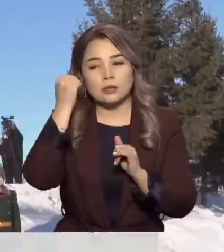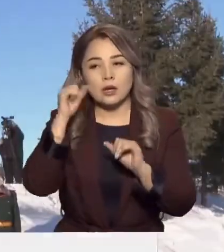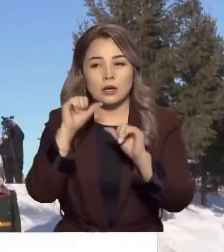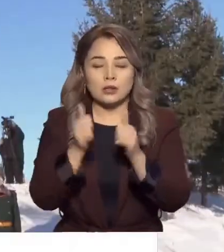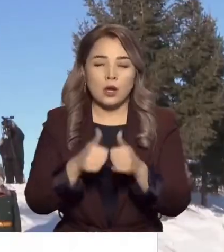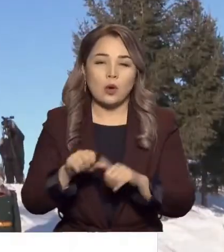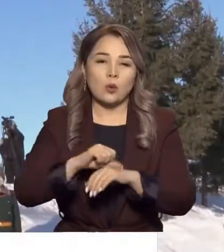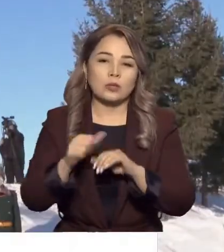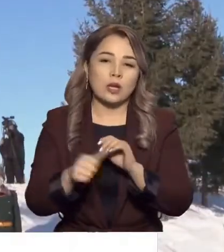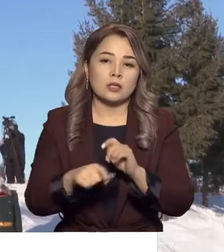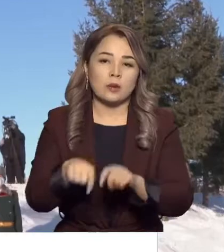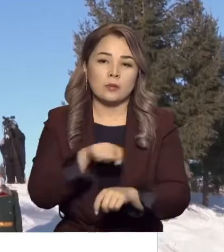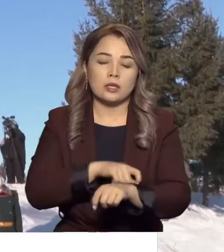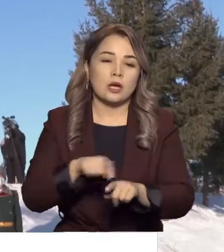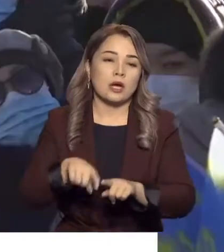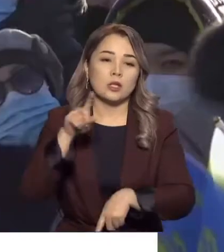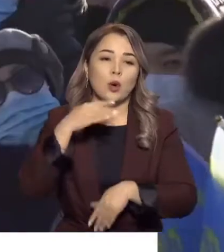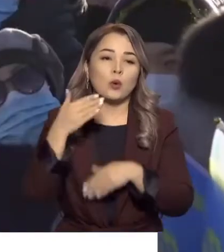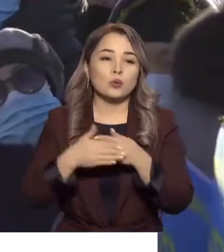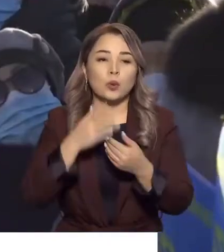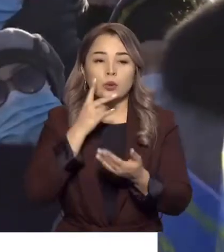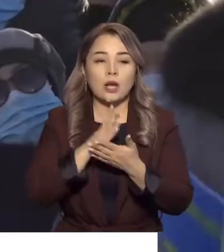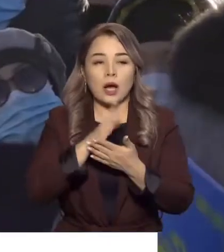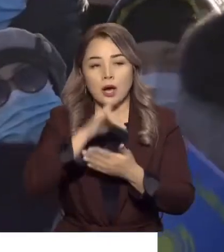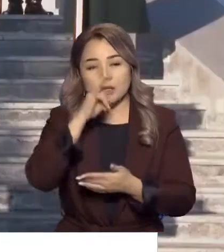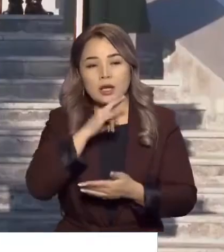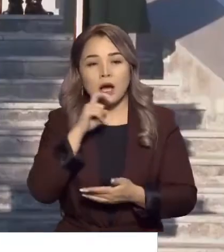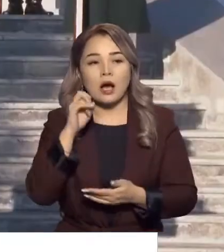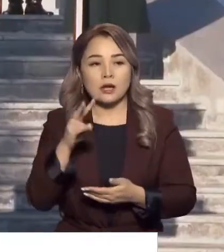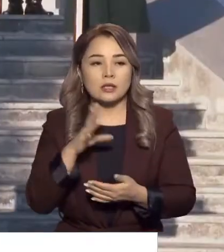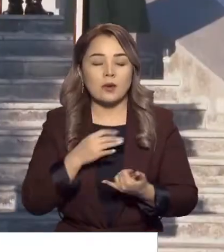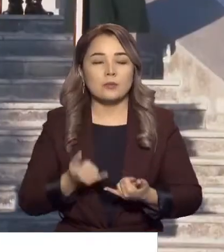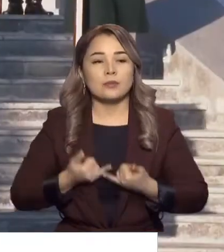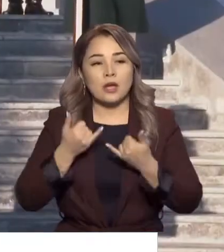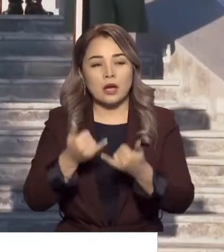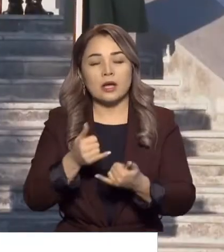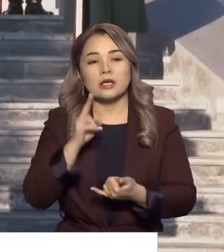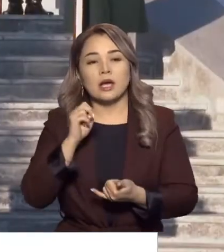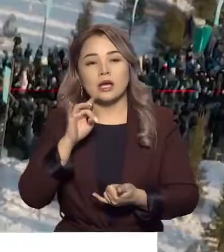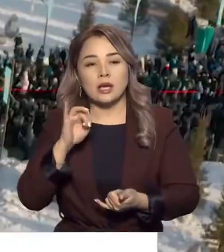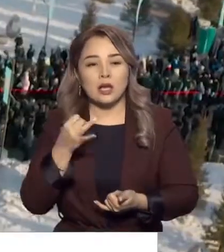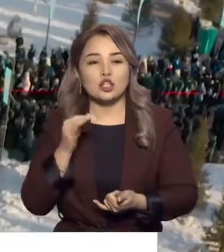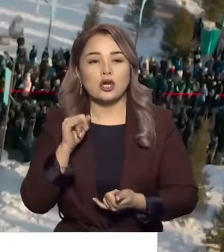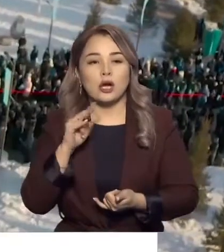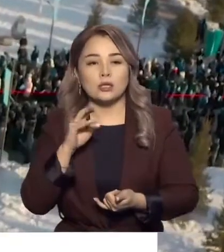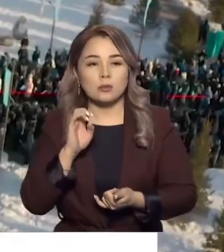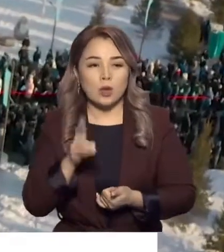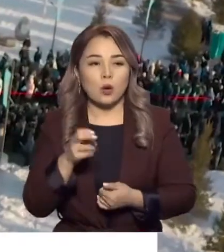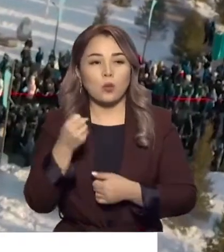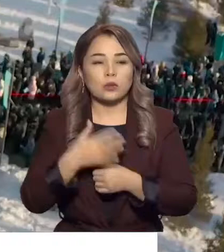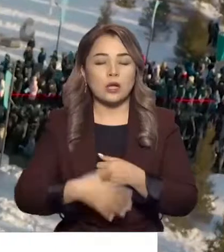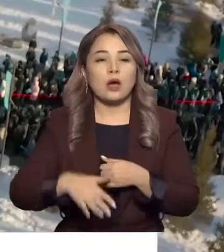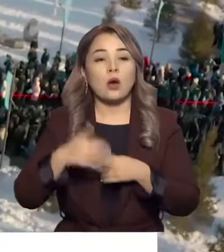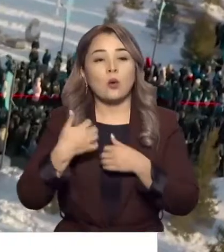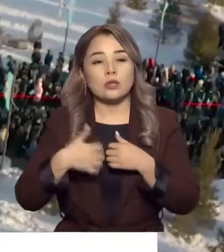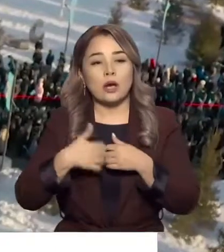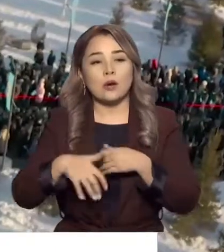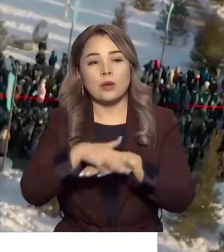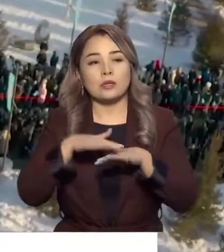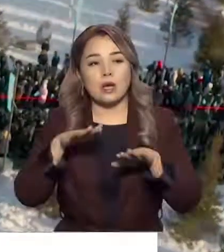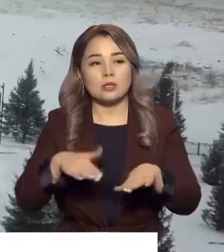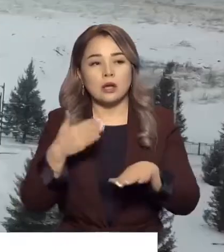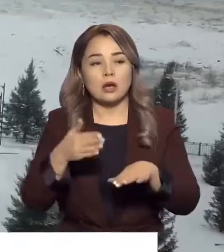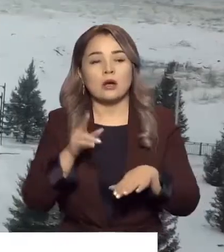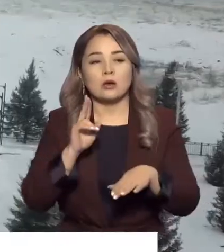биіктігі 16 метрге жуық. Төбесінде Қазақ хандығының негізін қалаушылар Керей мен Жәнібектің, орталық бөлігінде Төле би, Қазыбек би